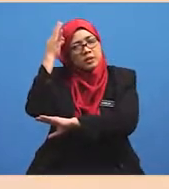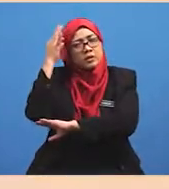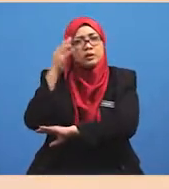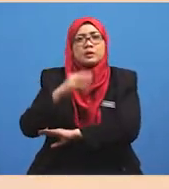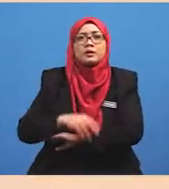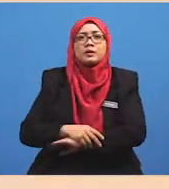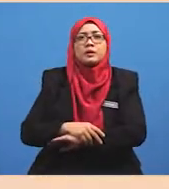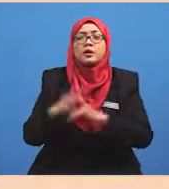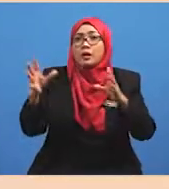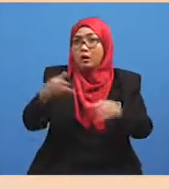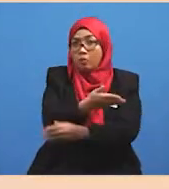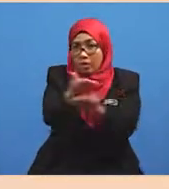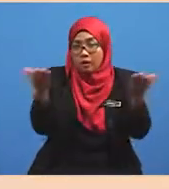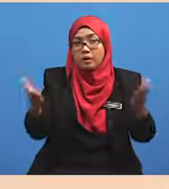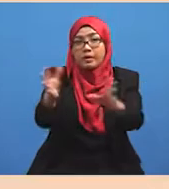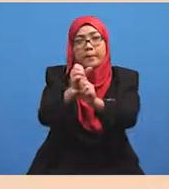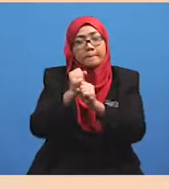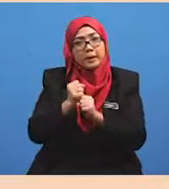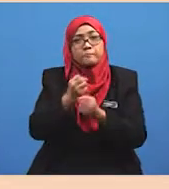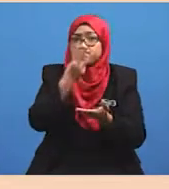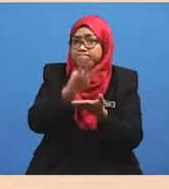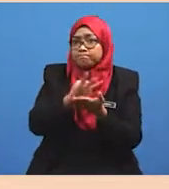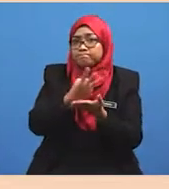uang tunai barzilai